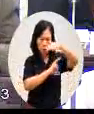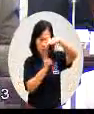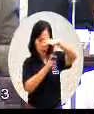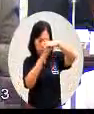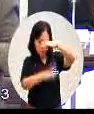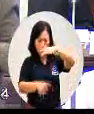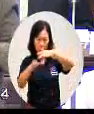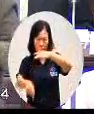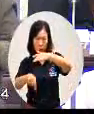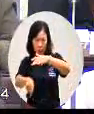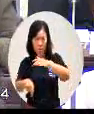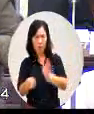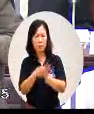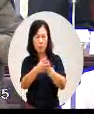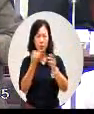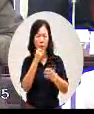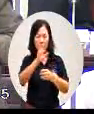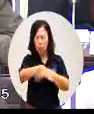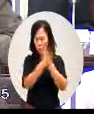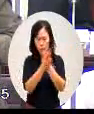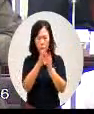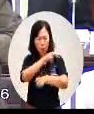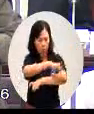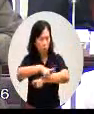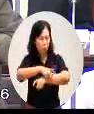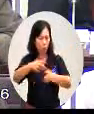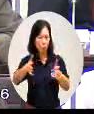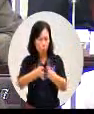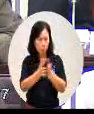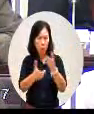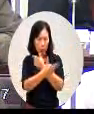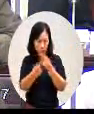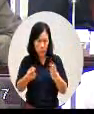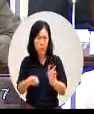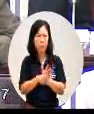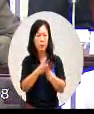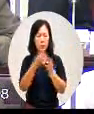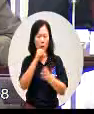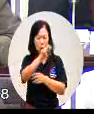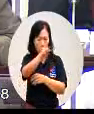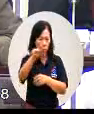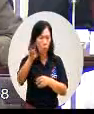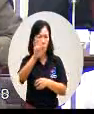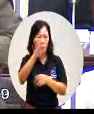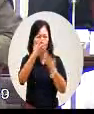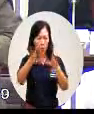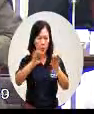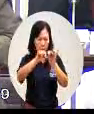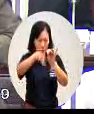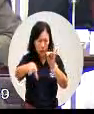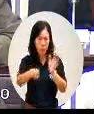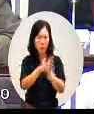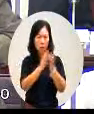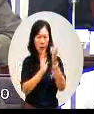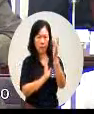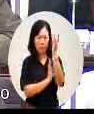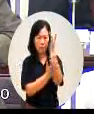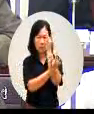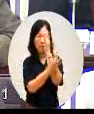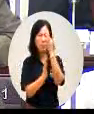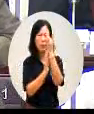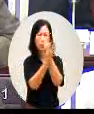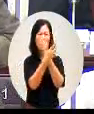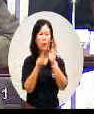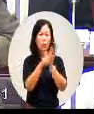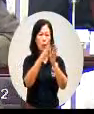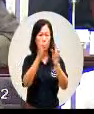这个梁柱，应该整体的规划。我也看到许多地方，他们爬藤类也是